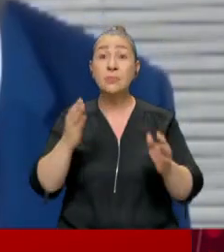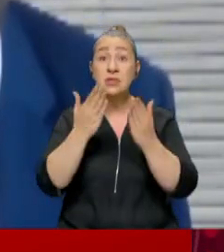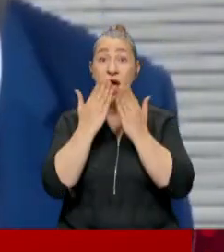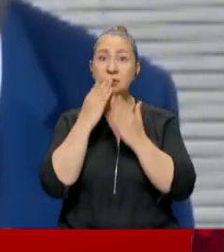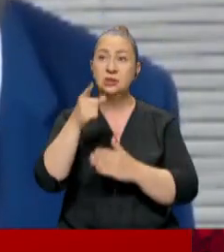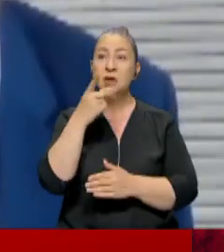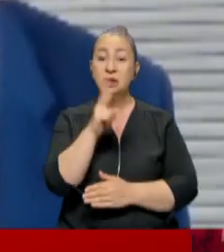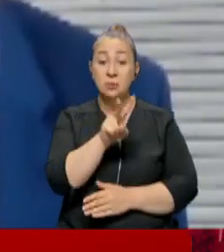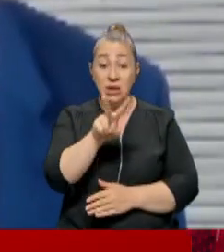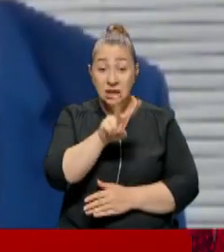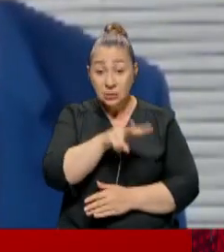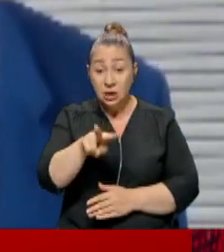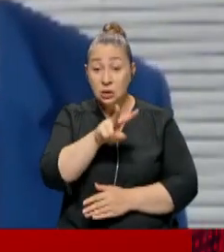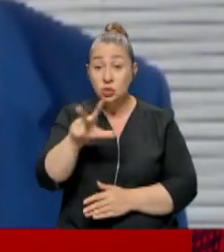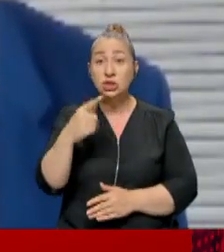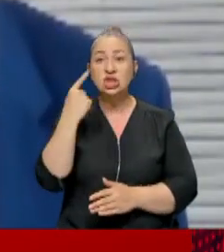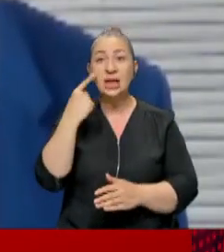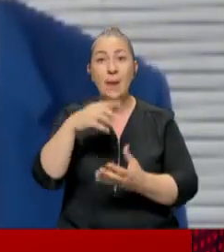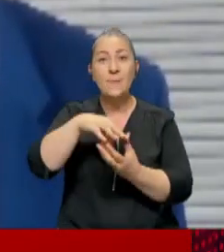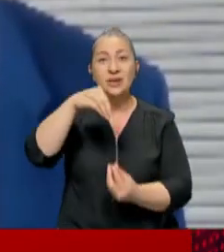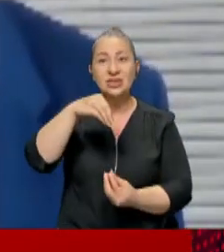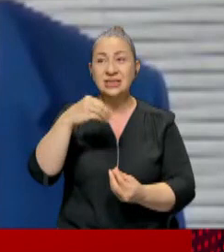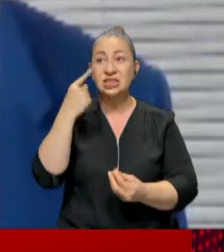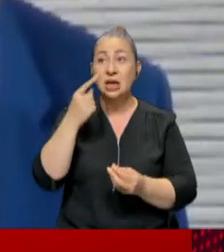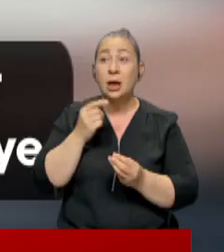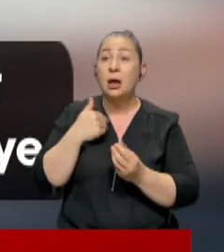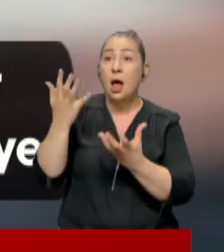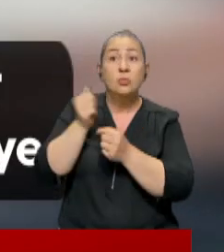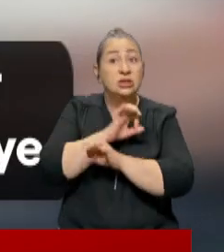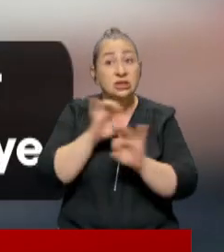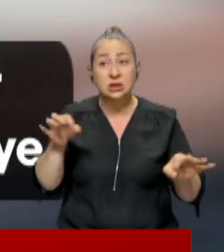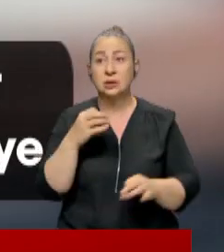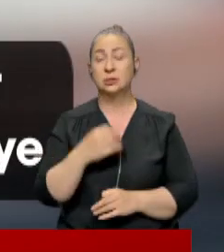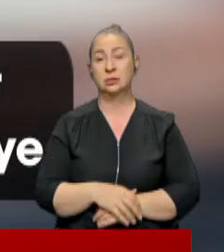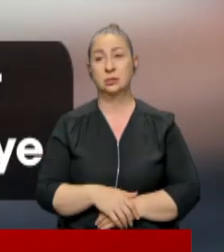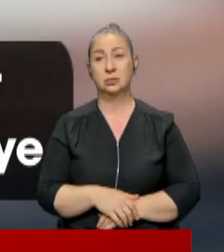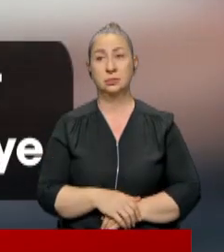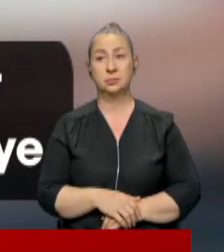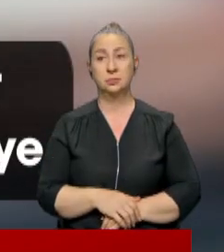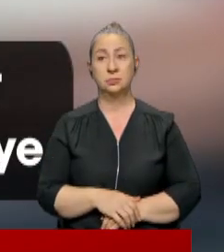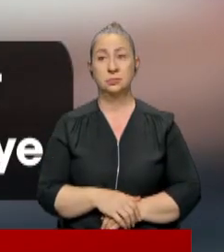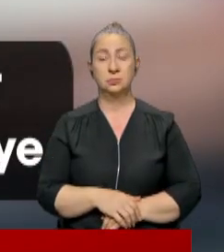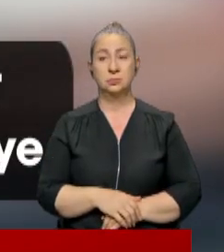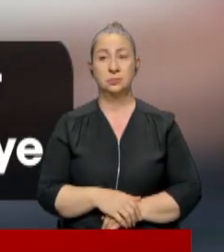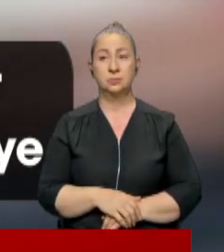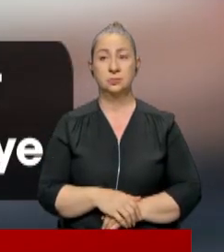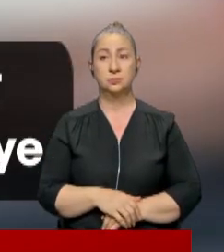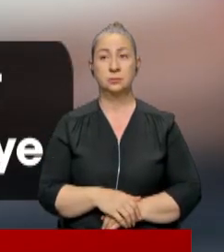bu. 22-23 yıldır biz şeker pancarından yapılmış şekeri ithal etmiyoruz. 2018 yılındaki